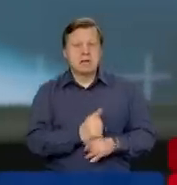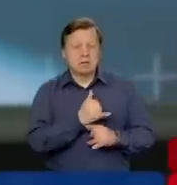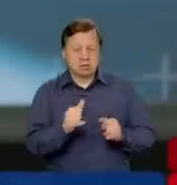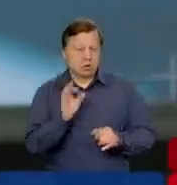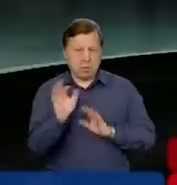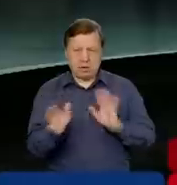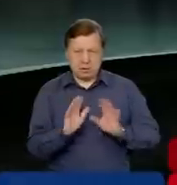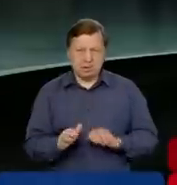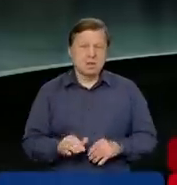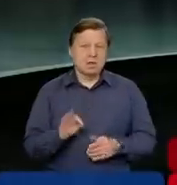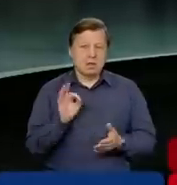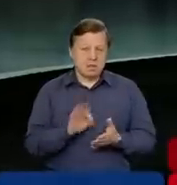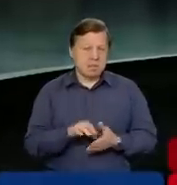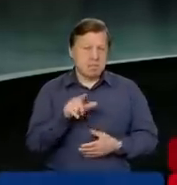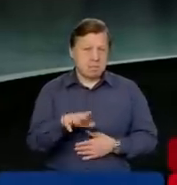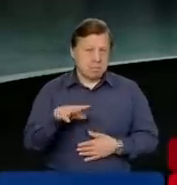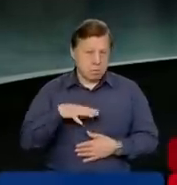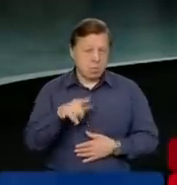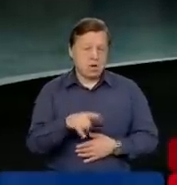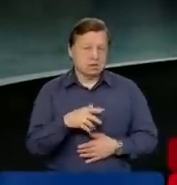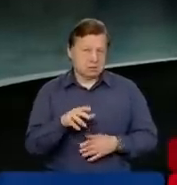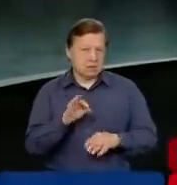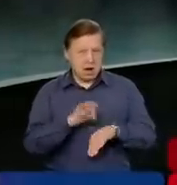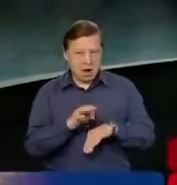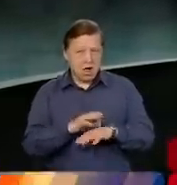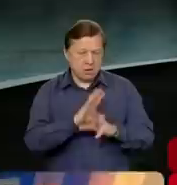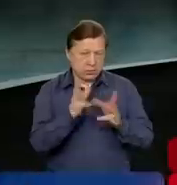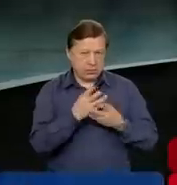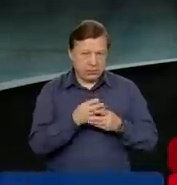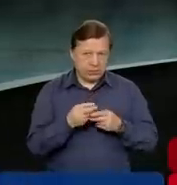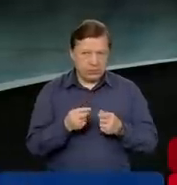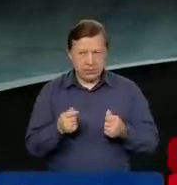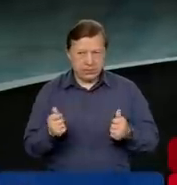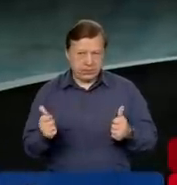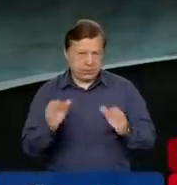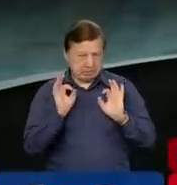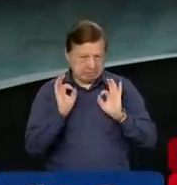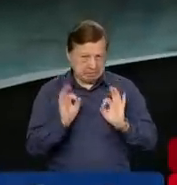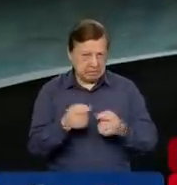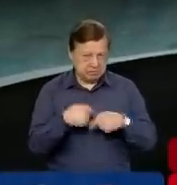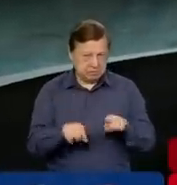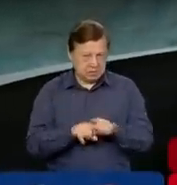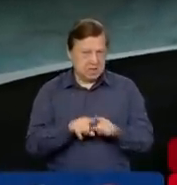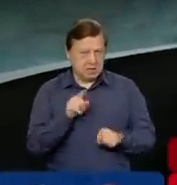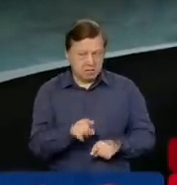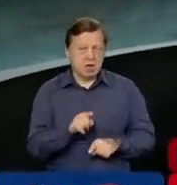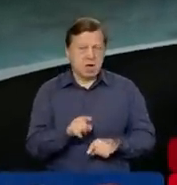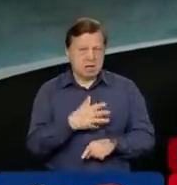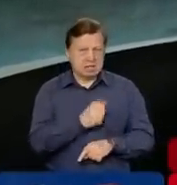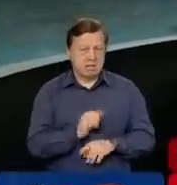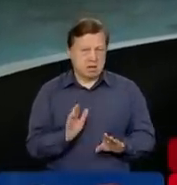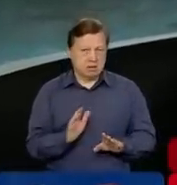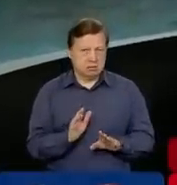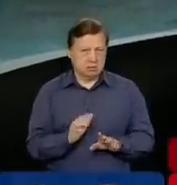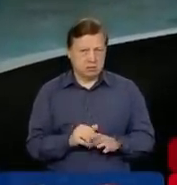zawał był leczony metodami interwencyjnymi i został w sposób skuteczny wyleczony, na